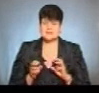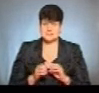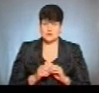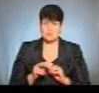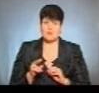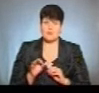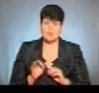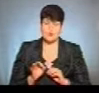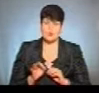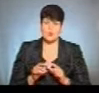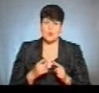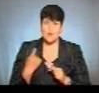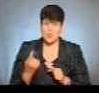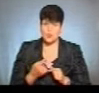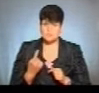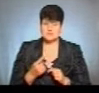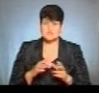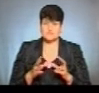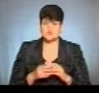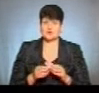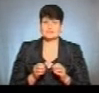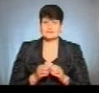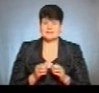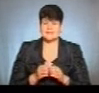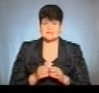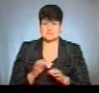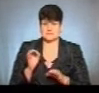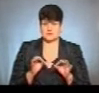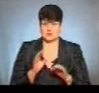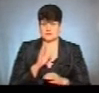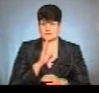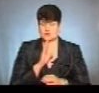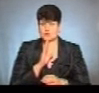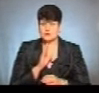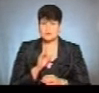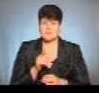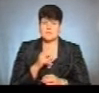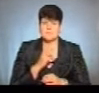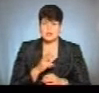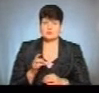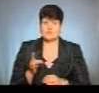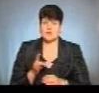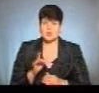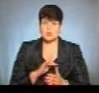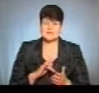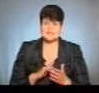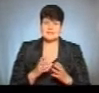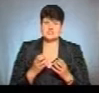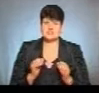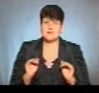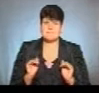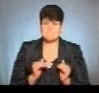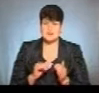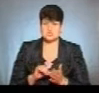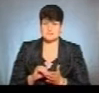по області всього лише 10% жінок. Тобто, бачимо, в районних центрах ще менше